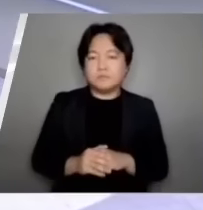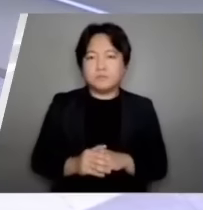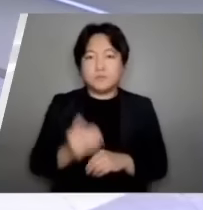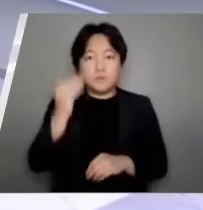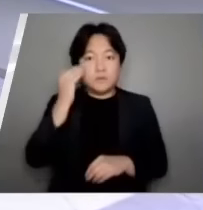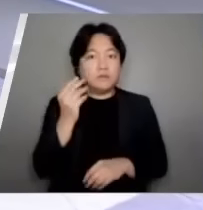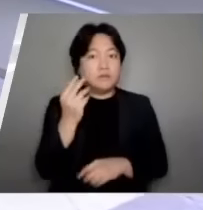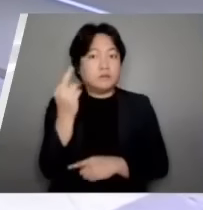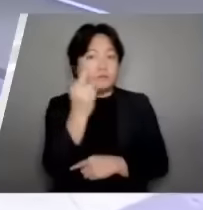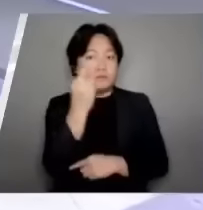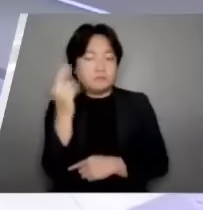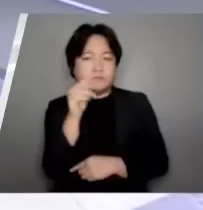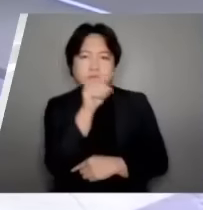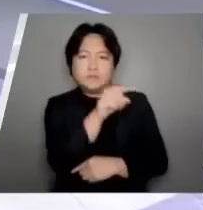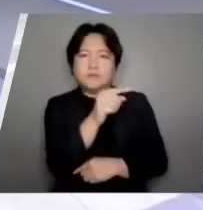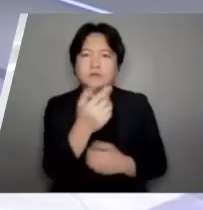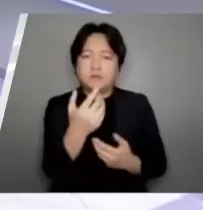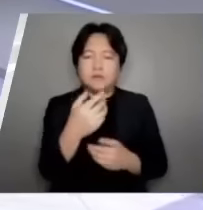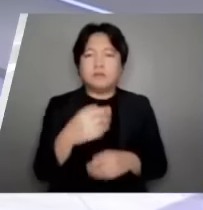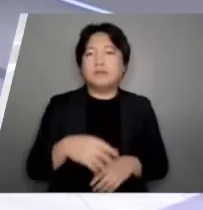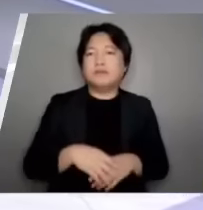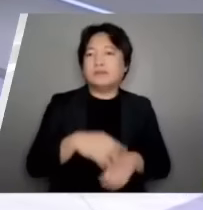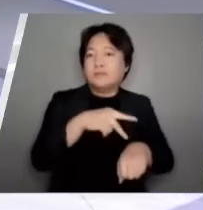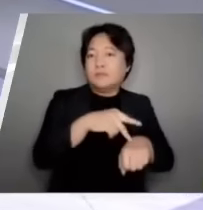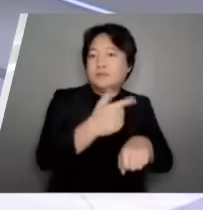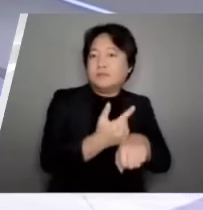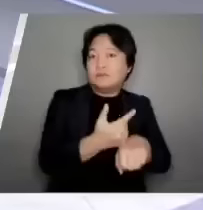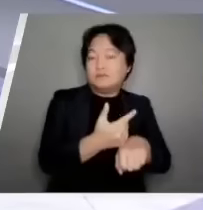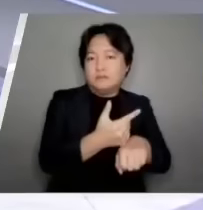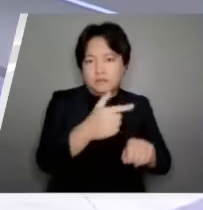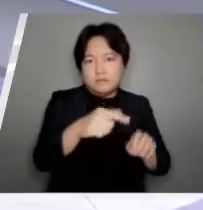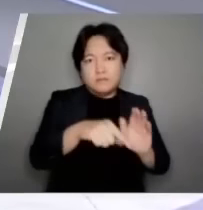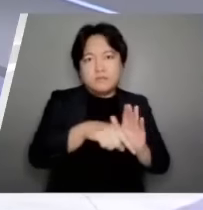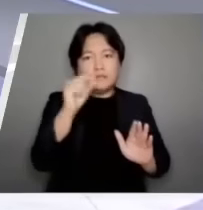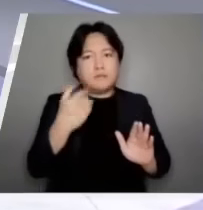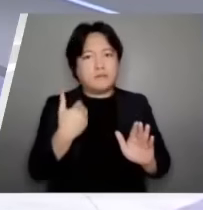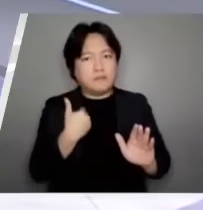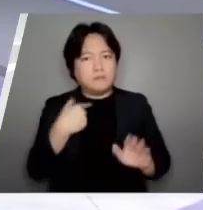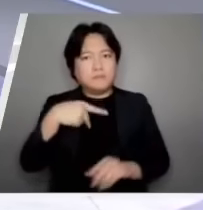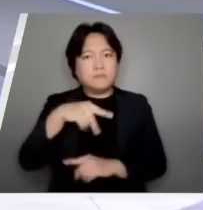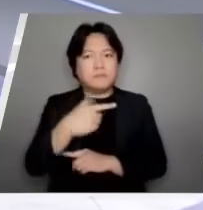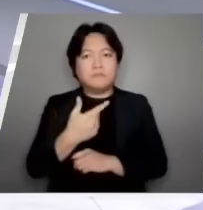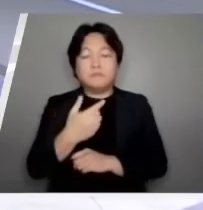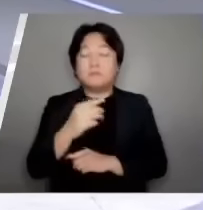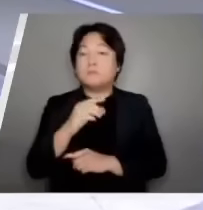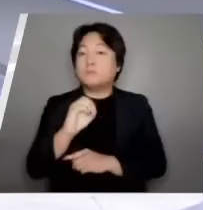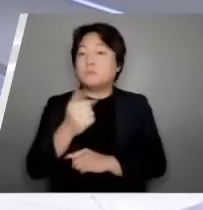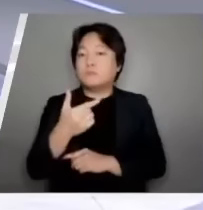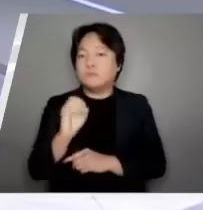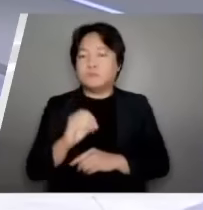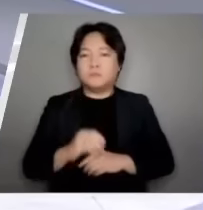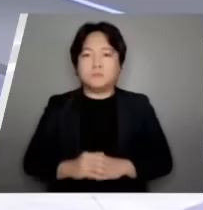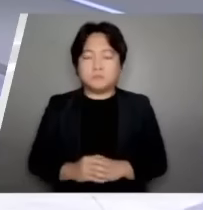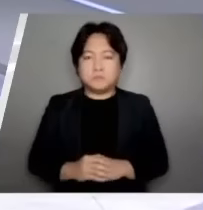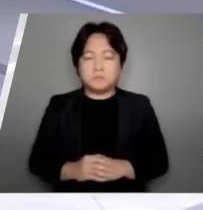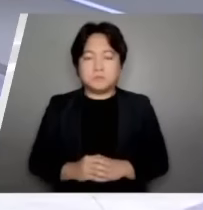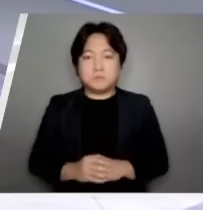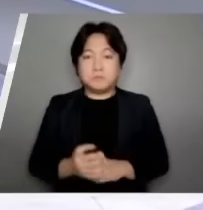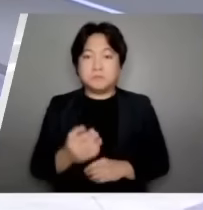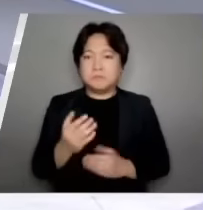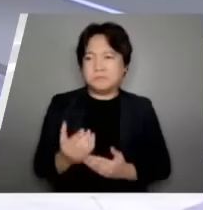Galera. Ang ilang grupo naman pumirma sa open letter kay Pangulong Bongbong Marcos para kanselahin ang lisensya ng mga pogo na ang